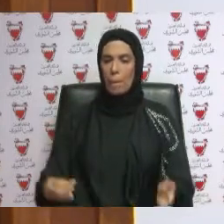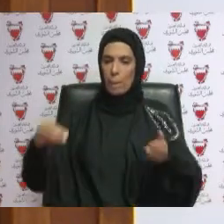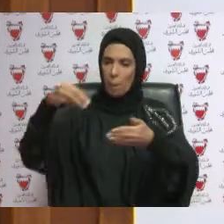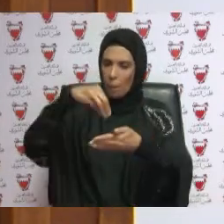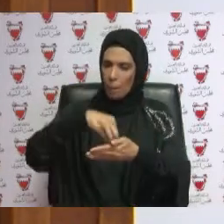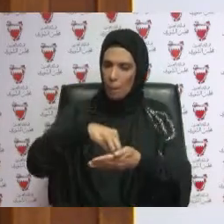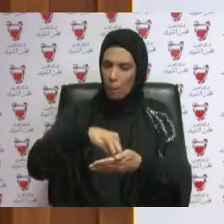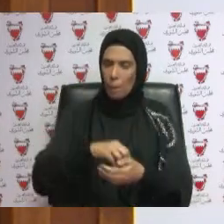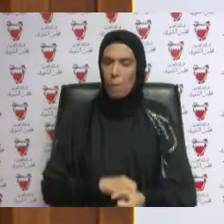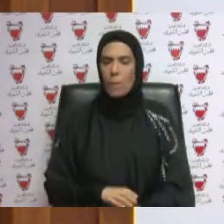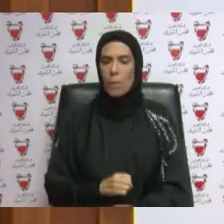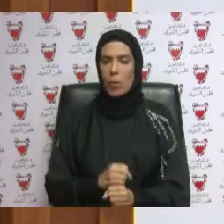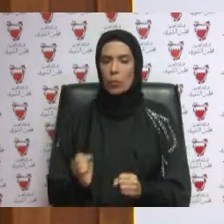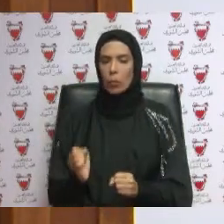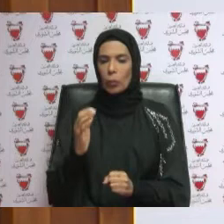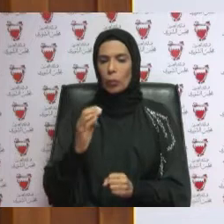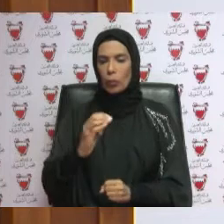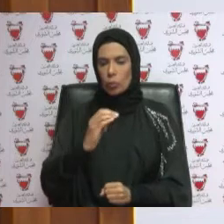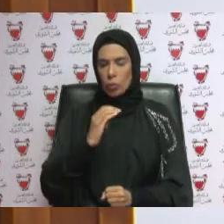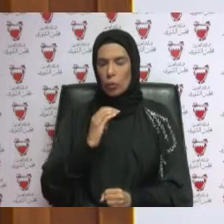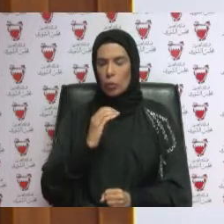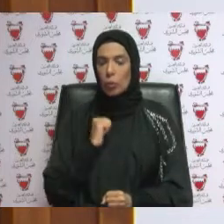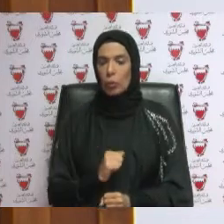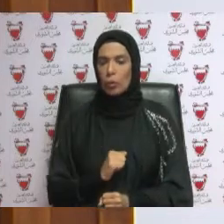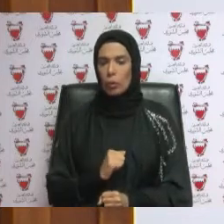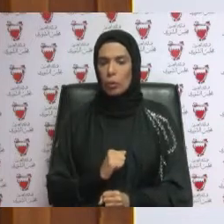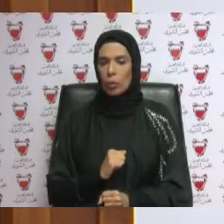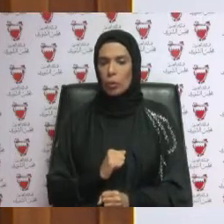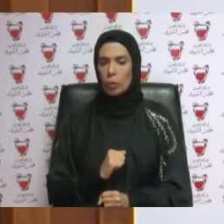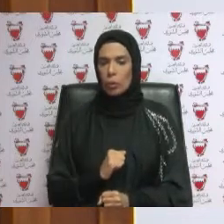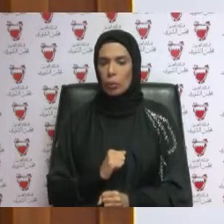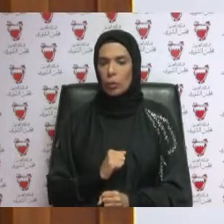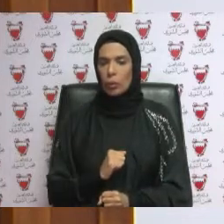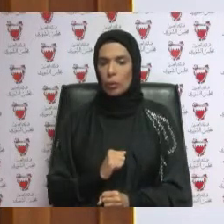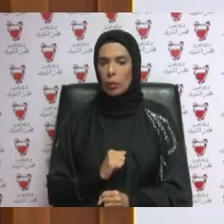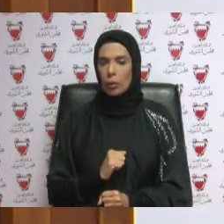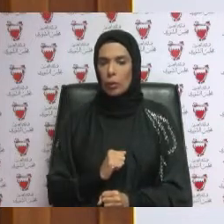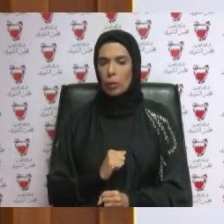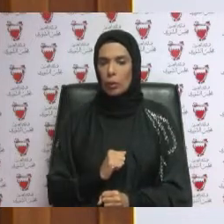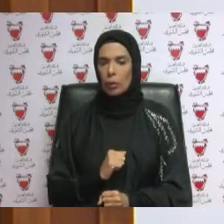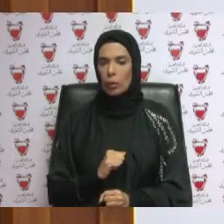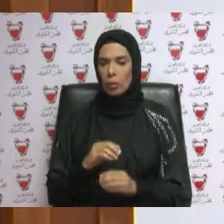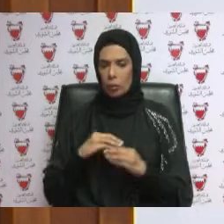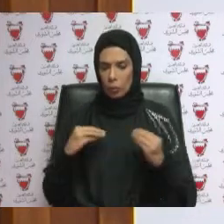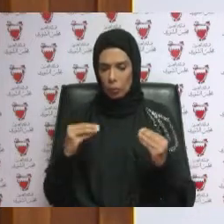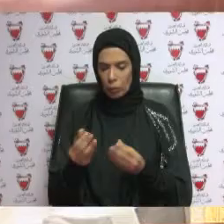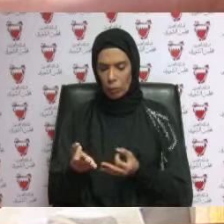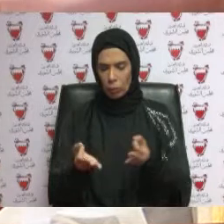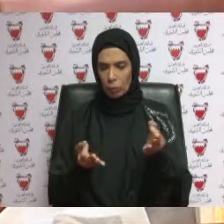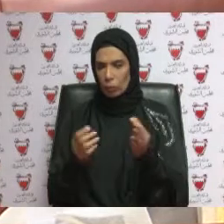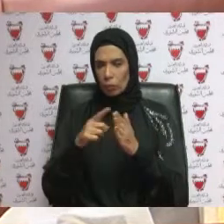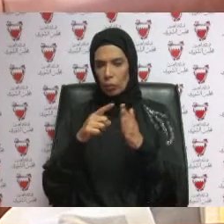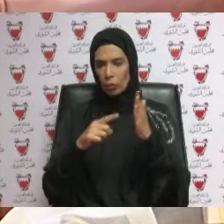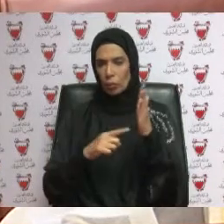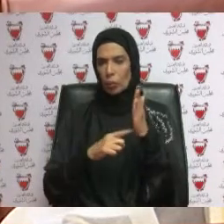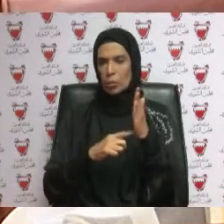في مشروع الرد. حضر اجتماعات اللجنة من الأمانة على المجلس كل من هيئة المستشارين القانونيين الدكتور